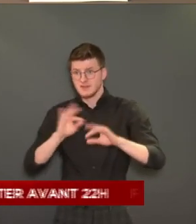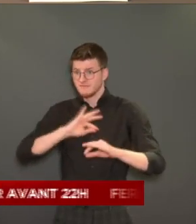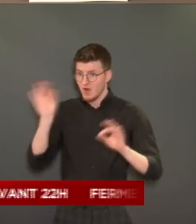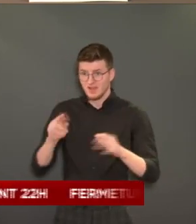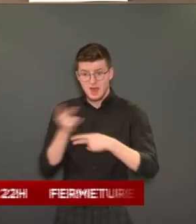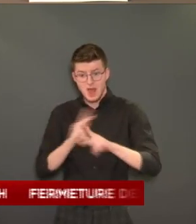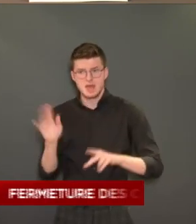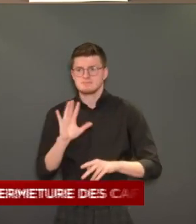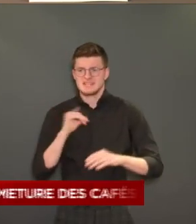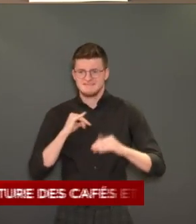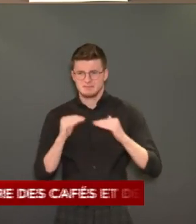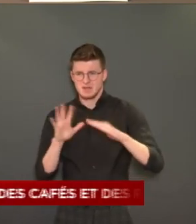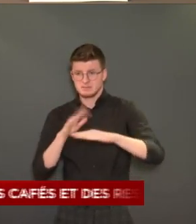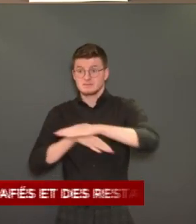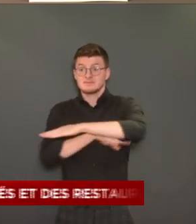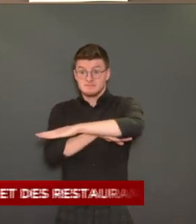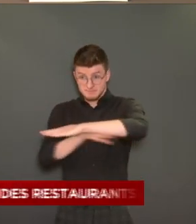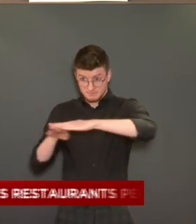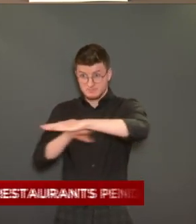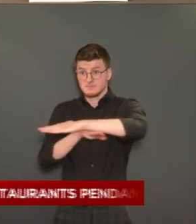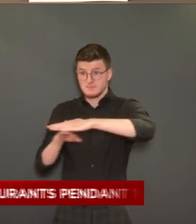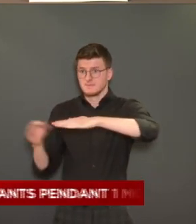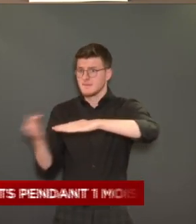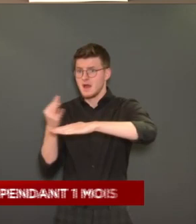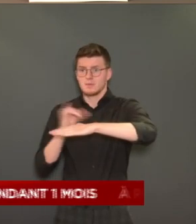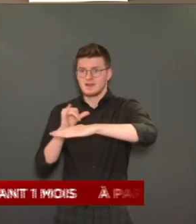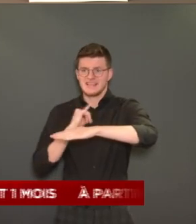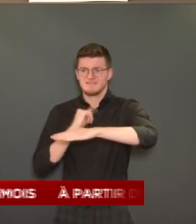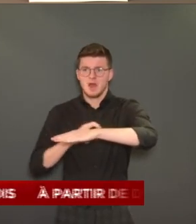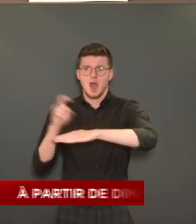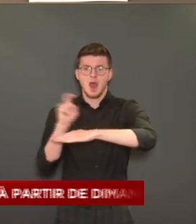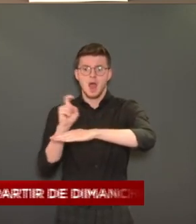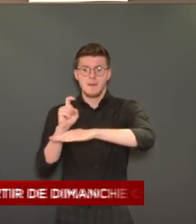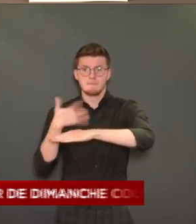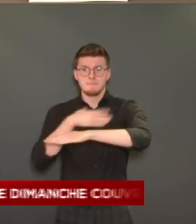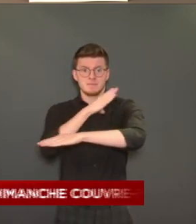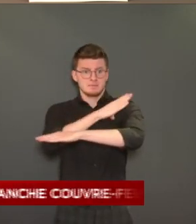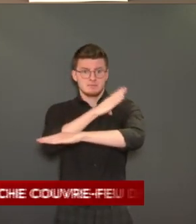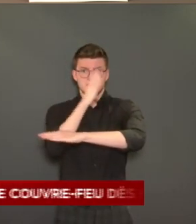bien défini, mais il n'est pas encore complet. Nous allons travailler avec des niveaux d'alerte.